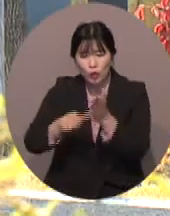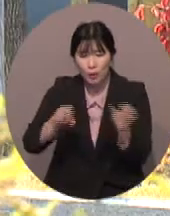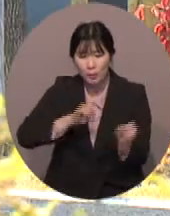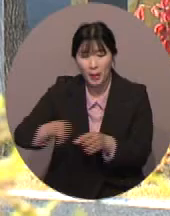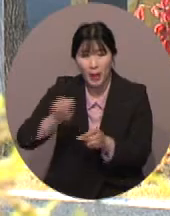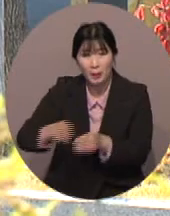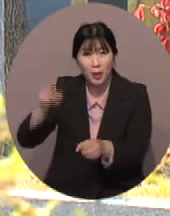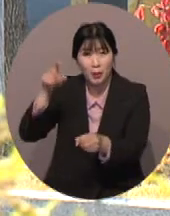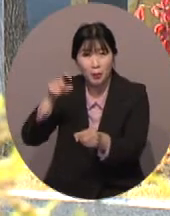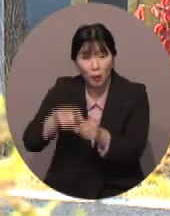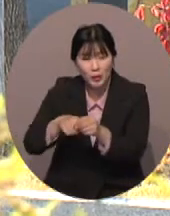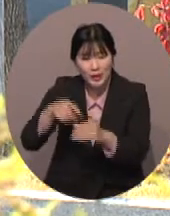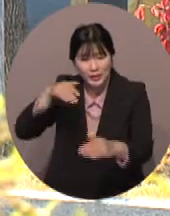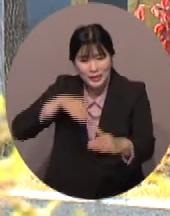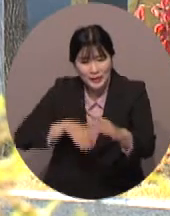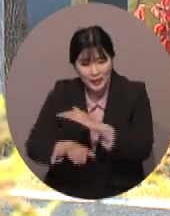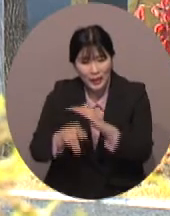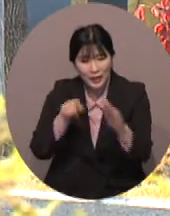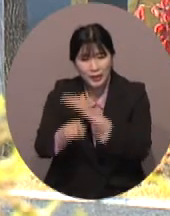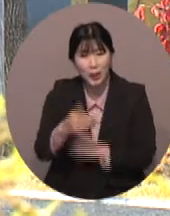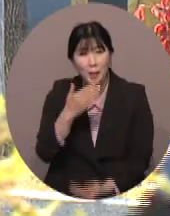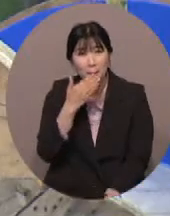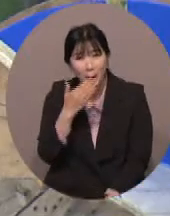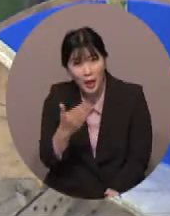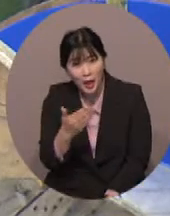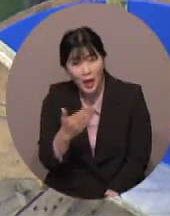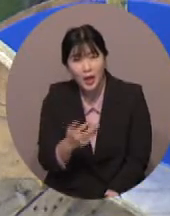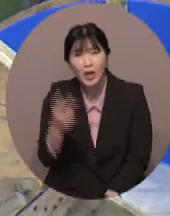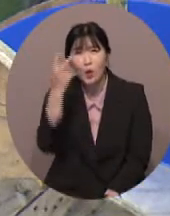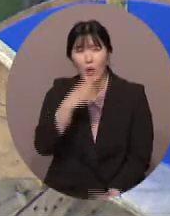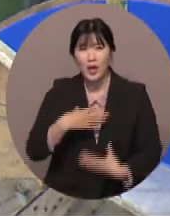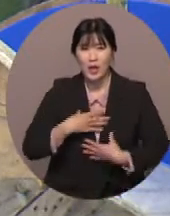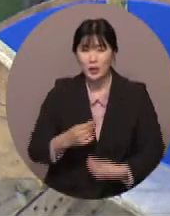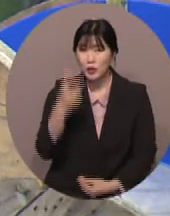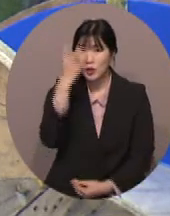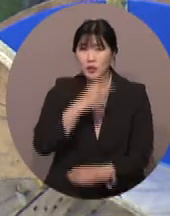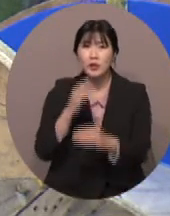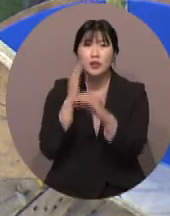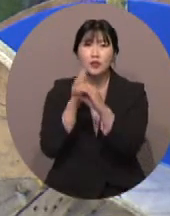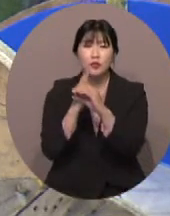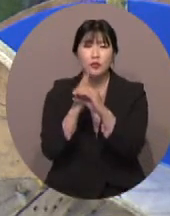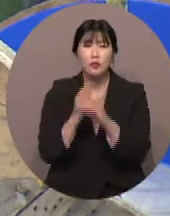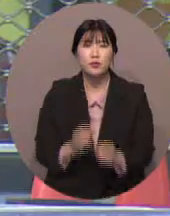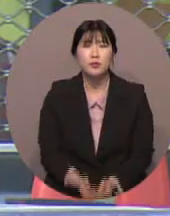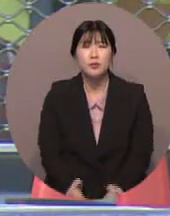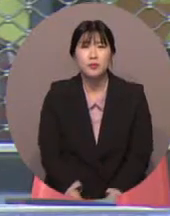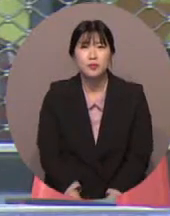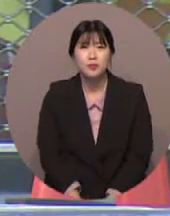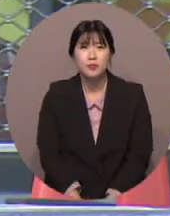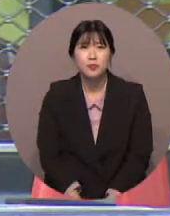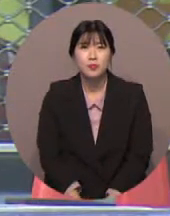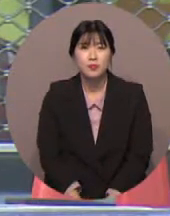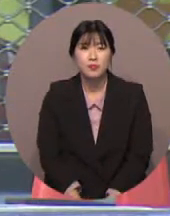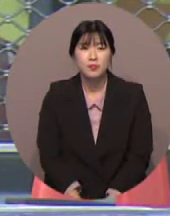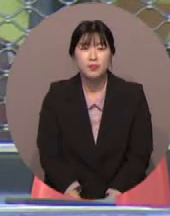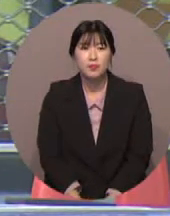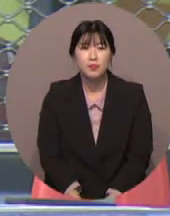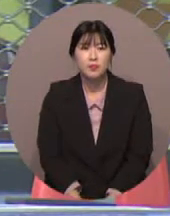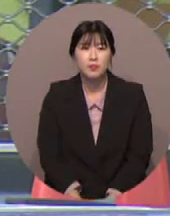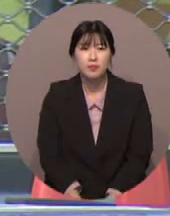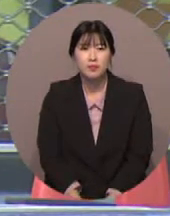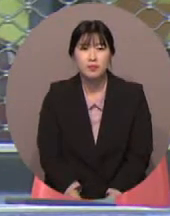내부 출입이 가능한지 지하층에 대한 긴급 안전진단을 진행하고 있습니다 MBC 뉴스